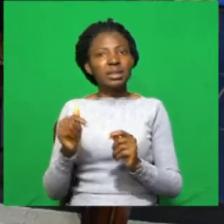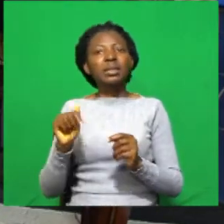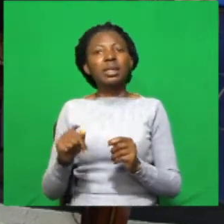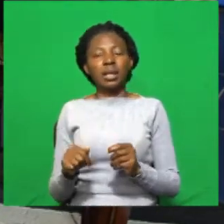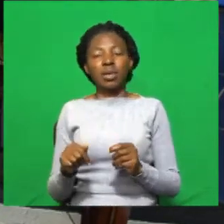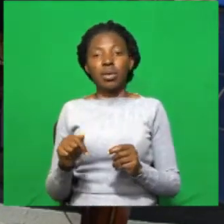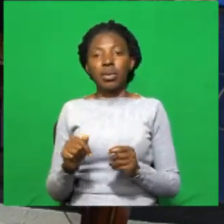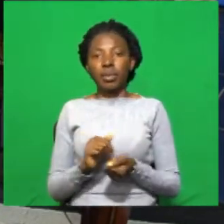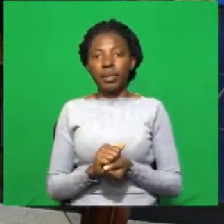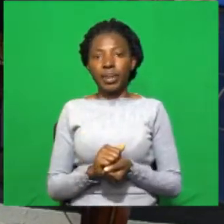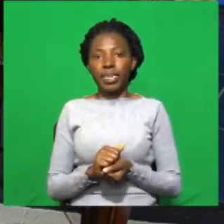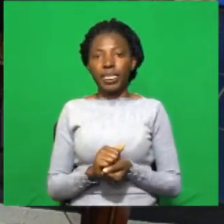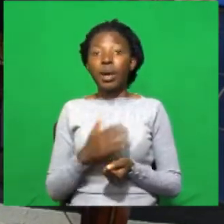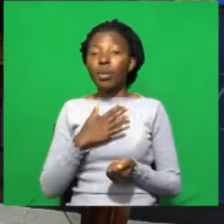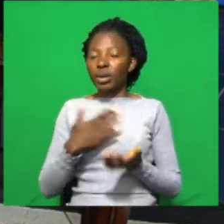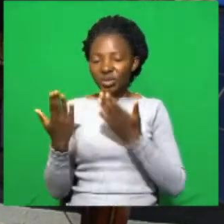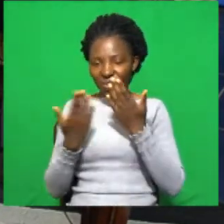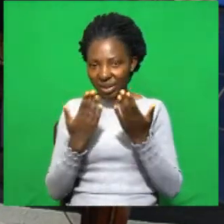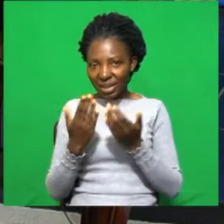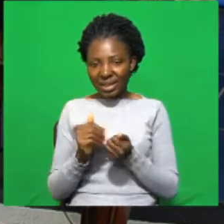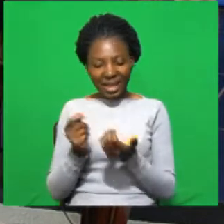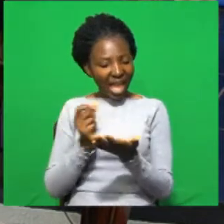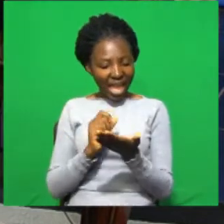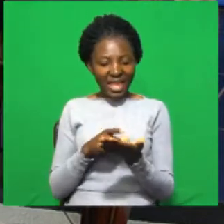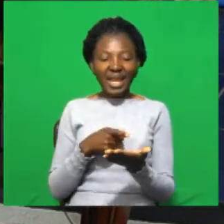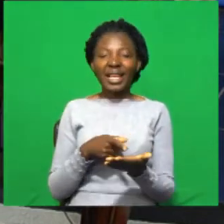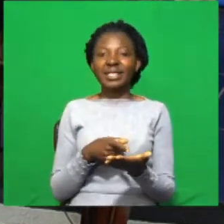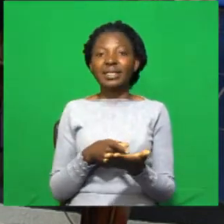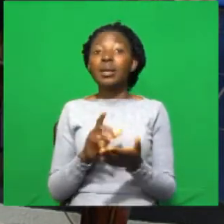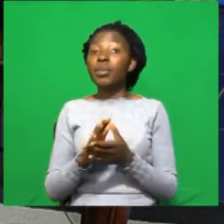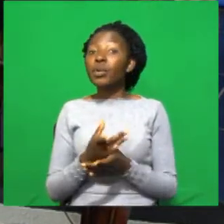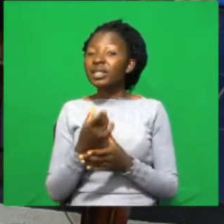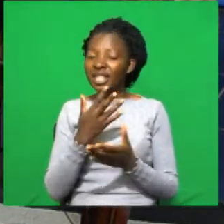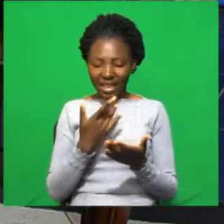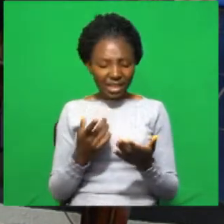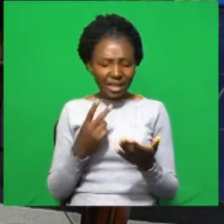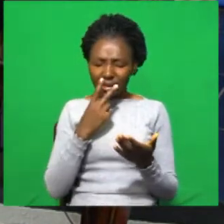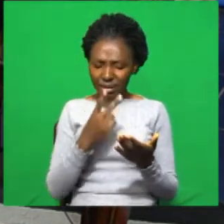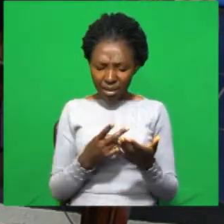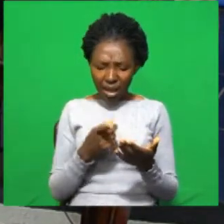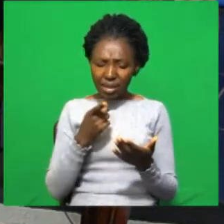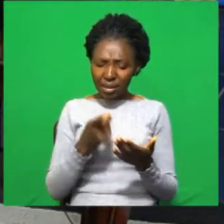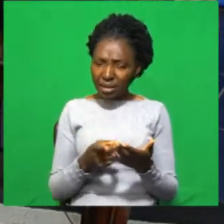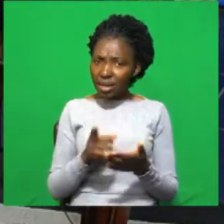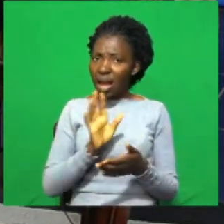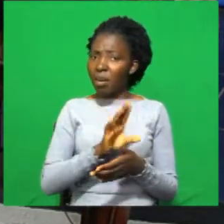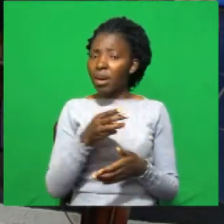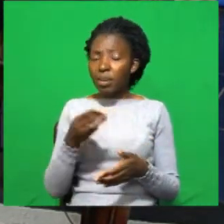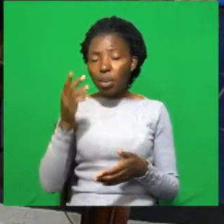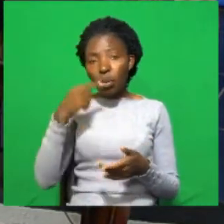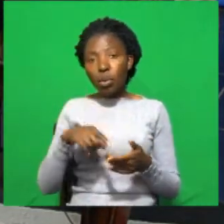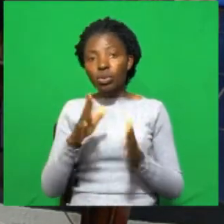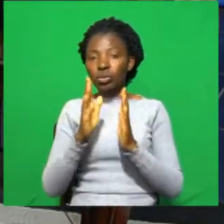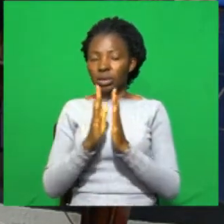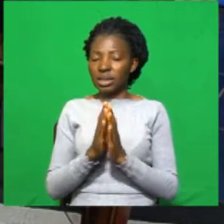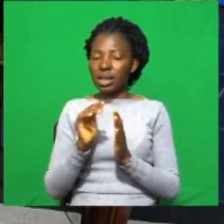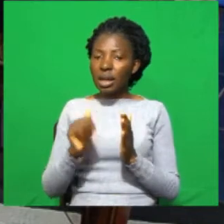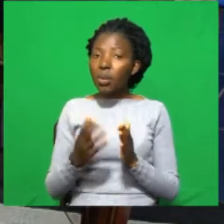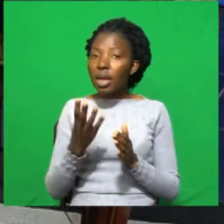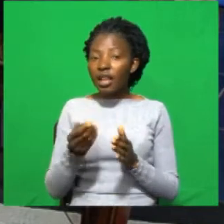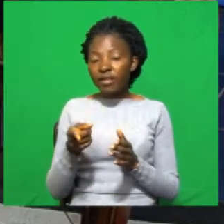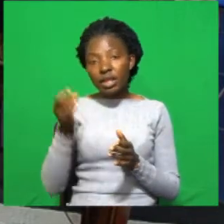kuti muonei. Ndoda toita yekuverenga, ndakatoita kunyora because zvinhu zvandine ndichitoona kuti zviri pakati pevatendi. Panobva pabuda